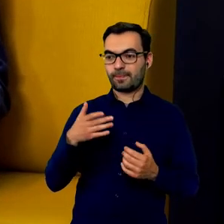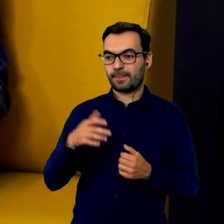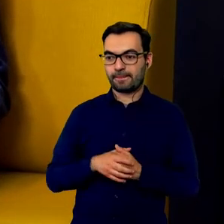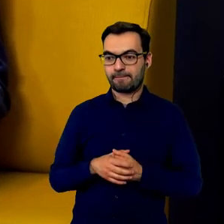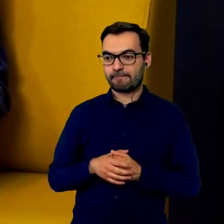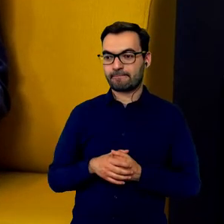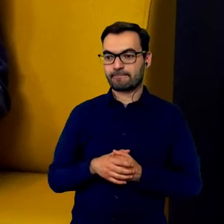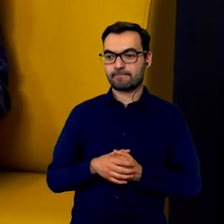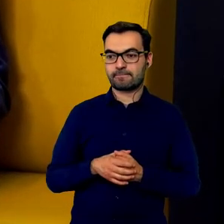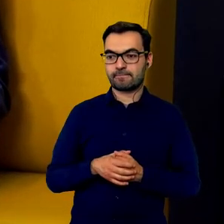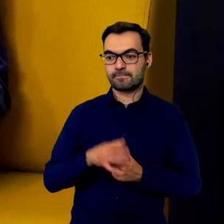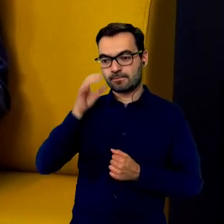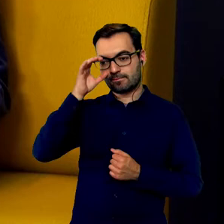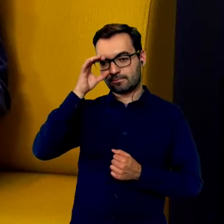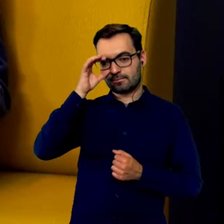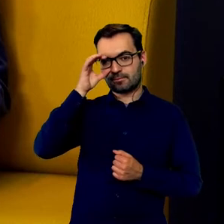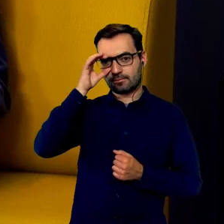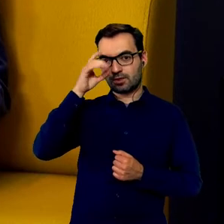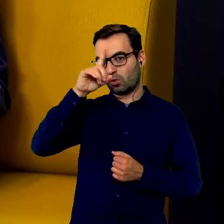Minojczycy,